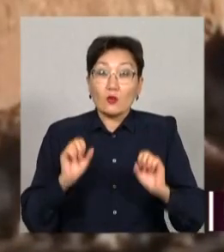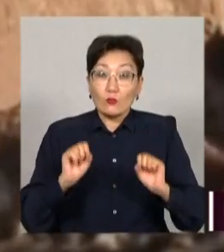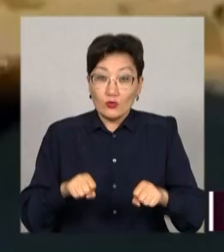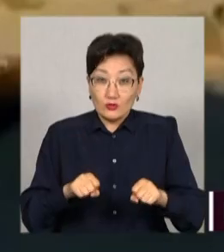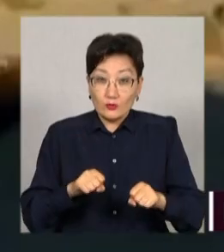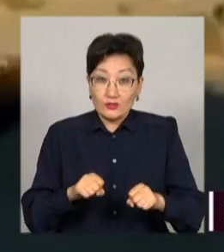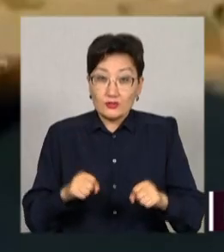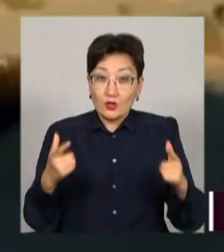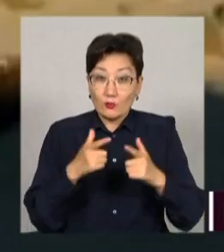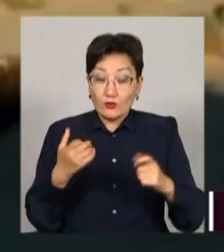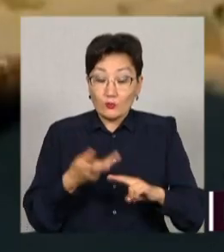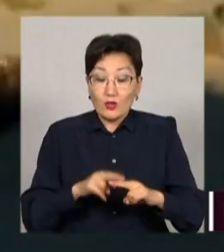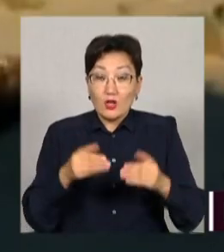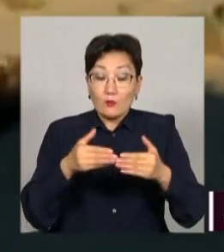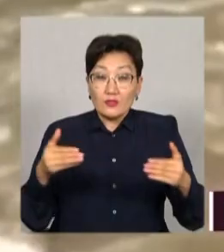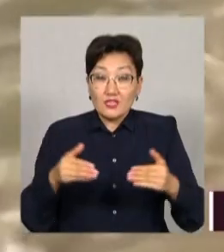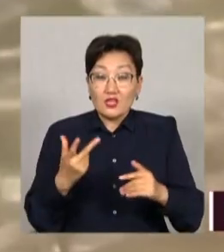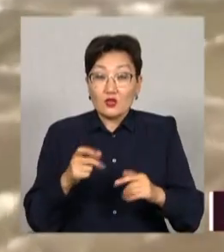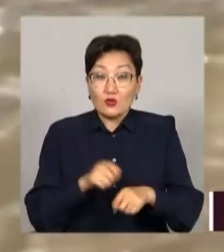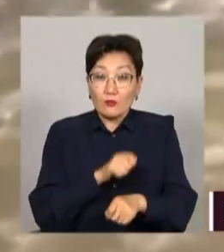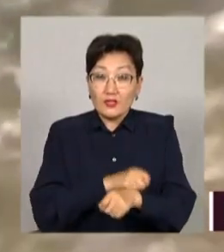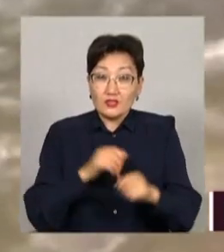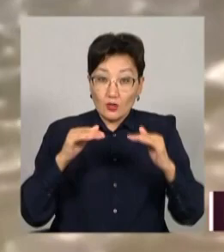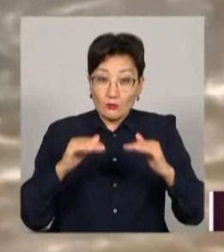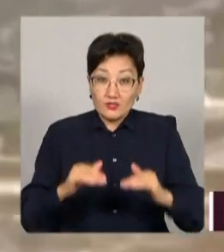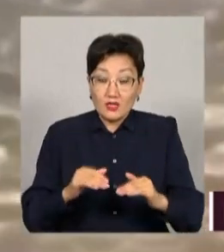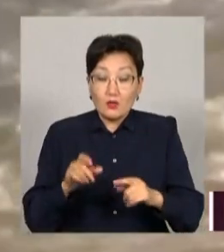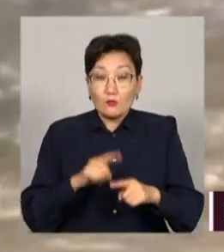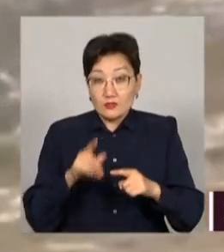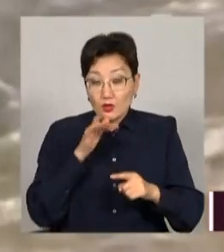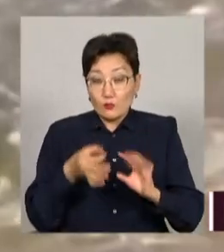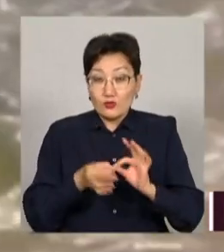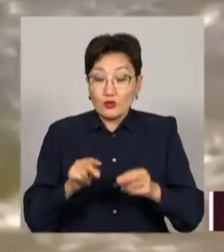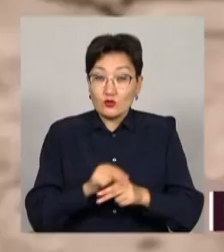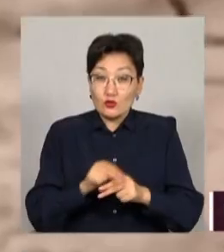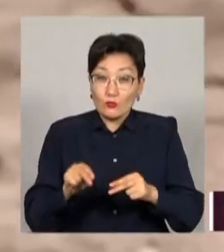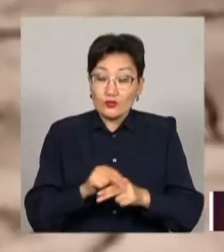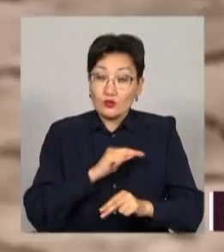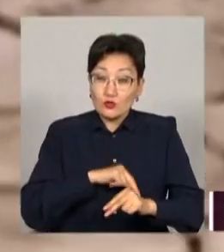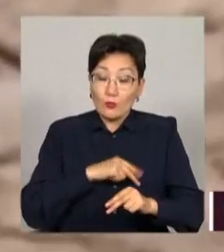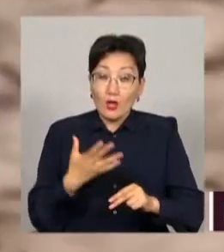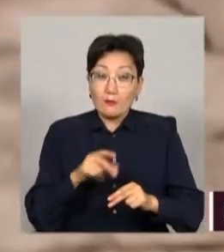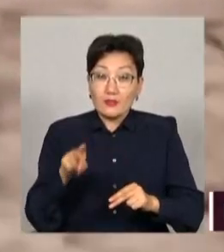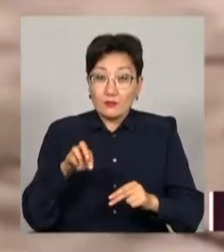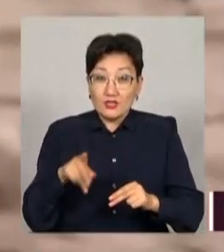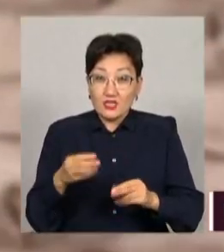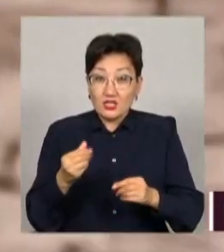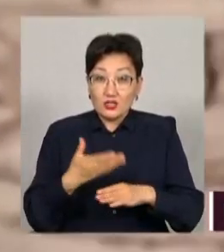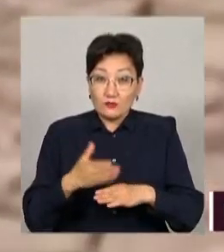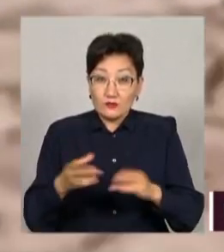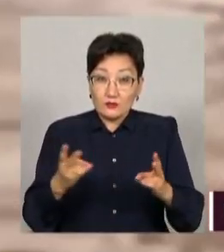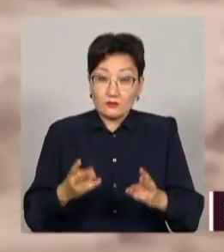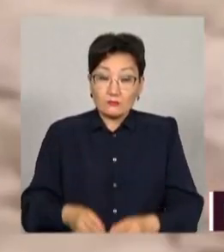ескертті. Бүгінде бөгеттің 200 метрі шайылып кеткен. Сондықтан тез арада күрделі жөндеу жұмыстарына 5 миллиард теңге қаржы табу